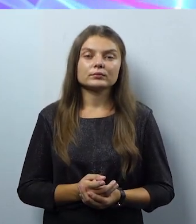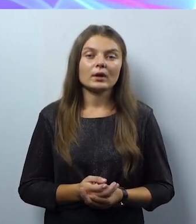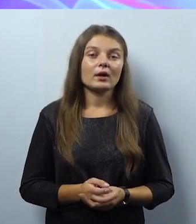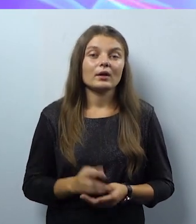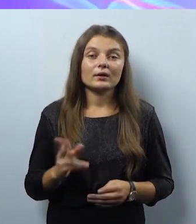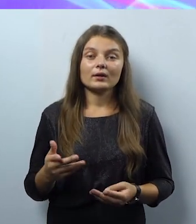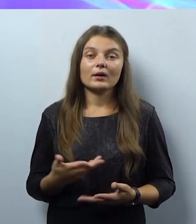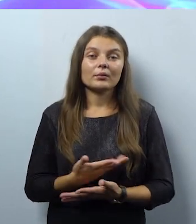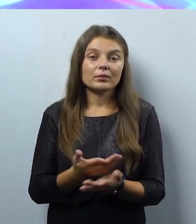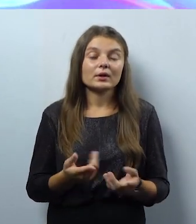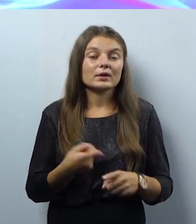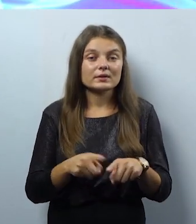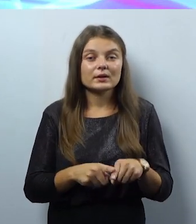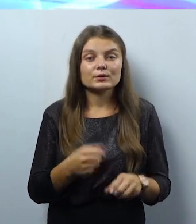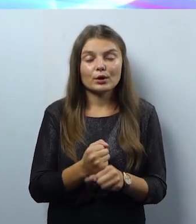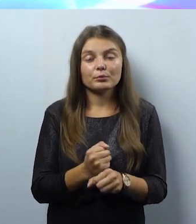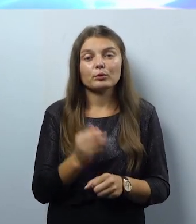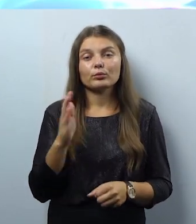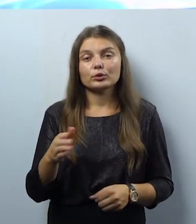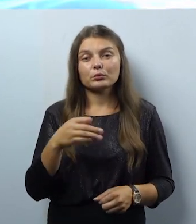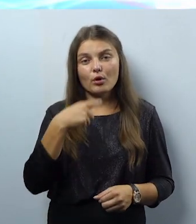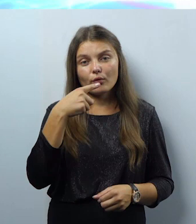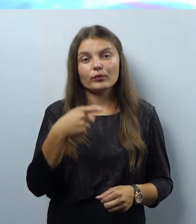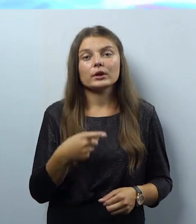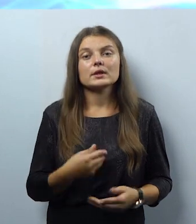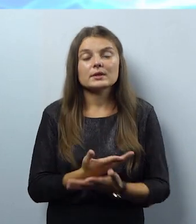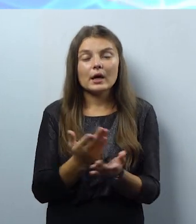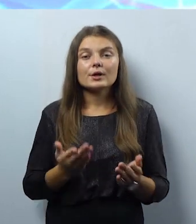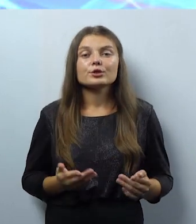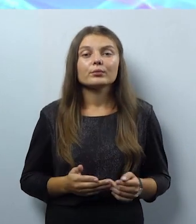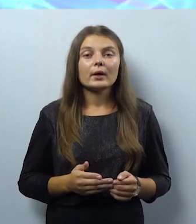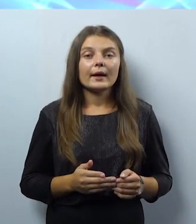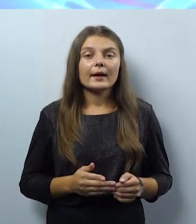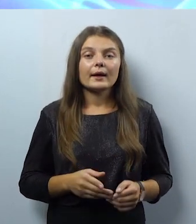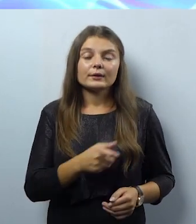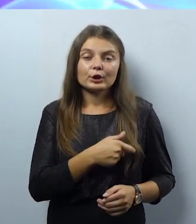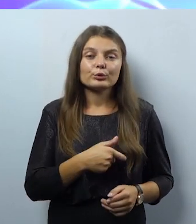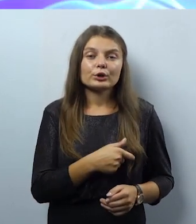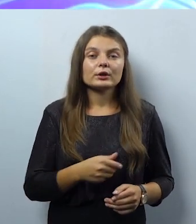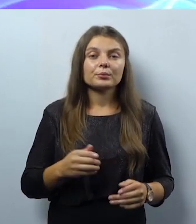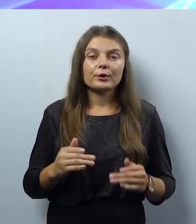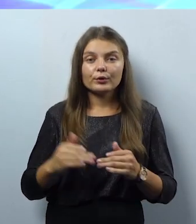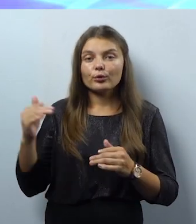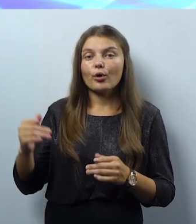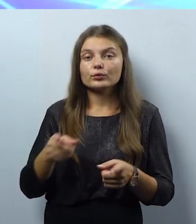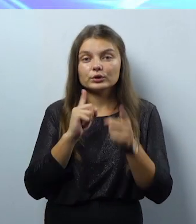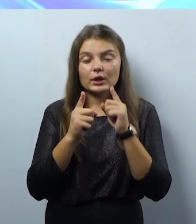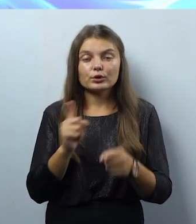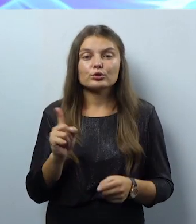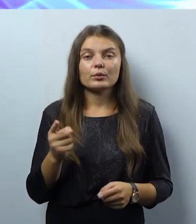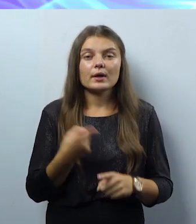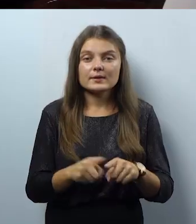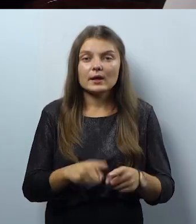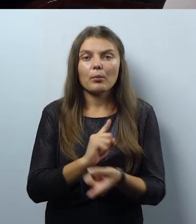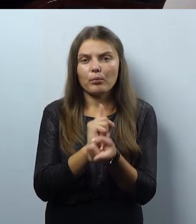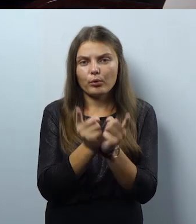нам вийде, будемо говорити. Будемо говорити з нашими депутатами Верховної Ради, з паном Фрісом, що якимось чином ці речі змінити. Бодай хоч